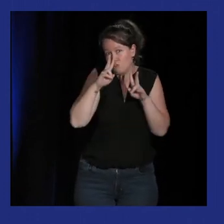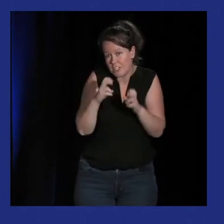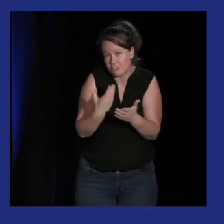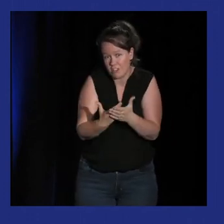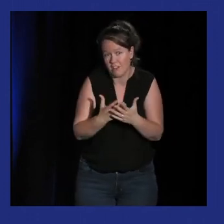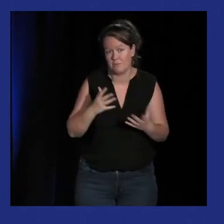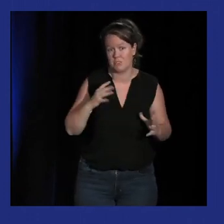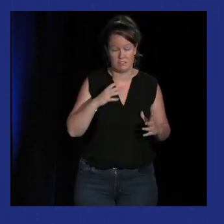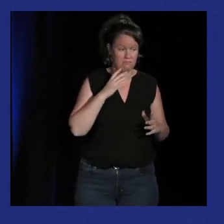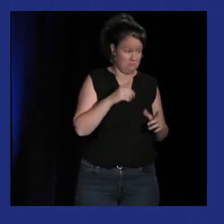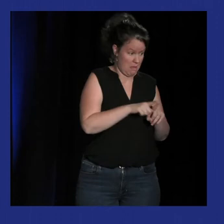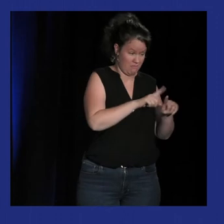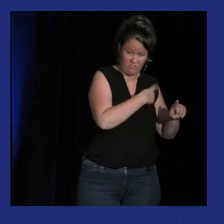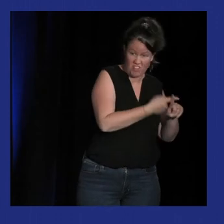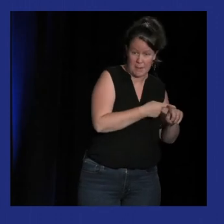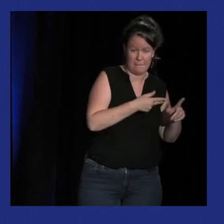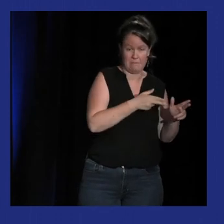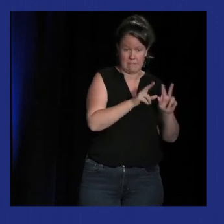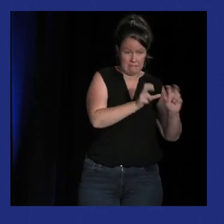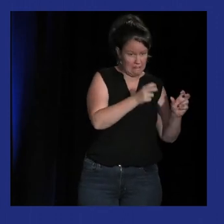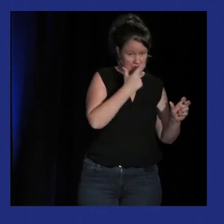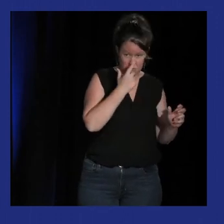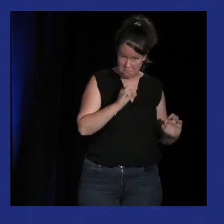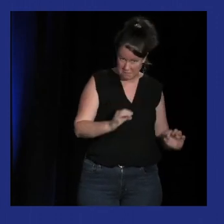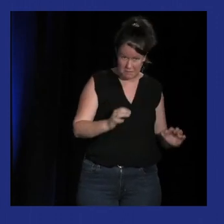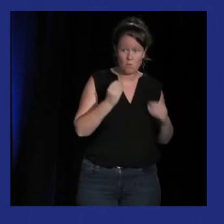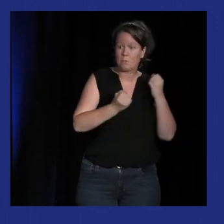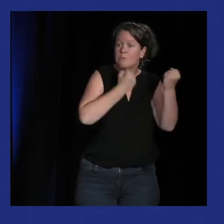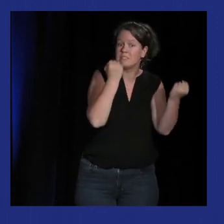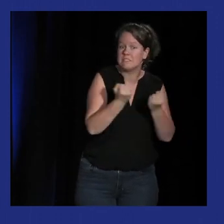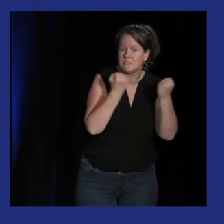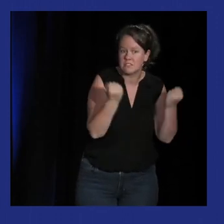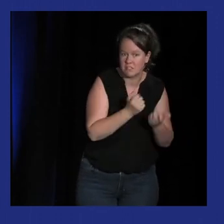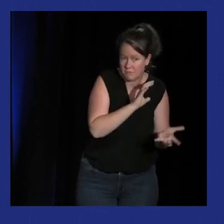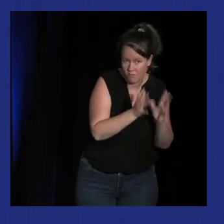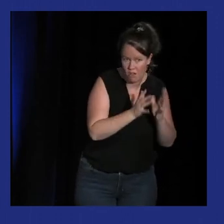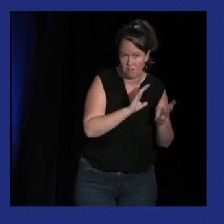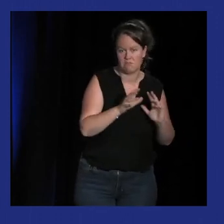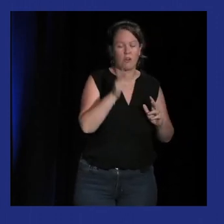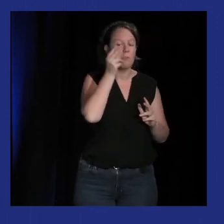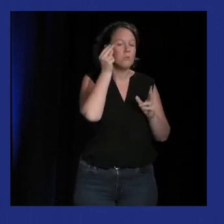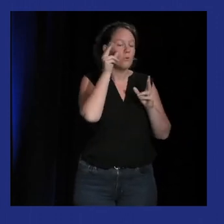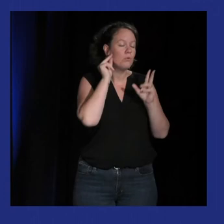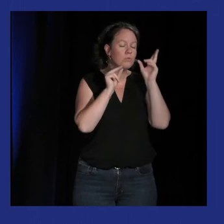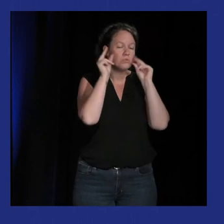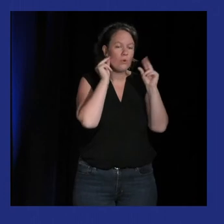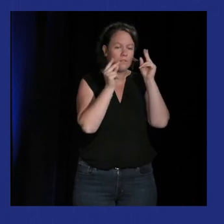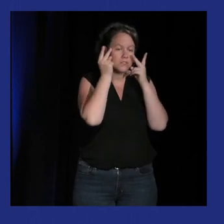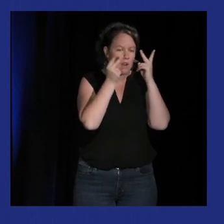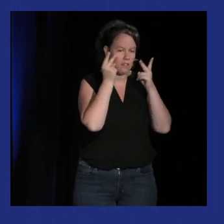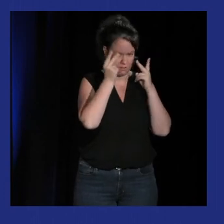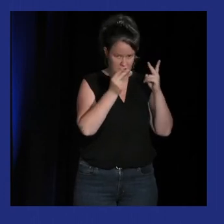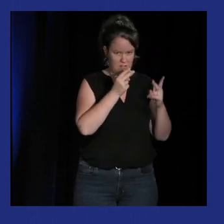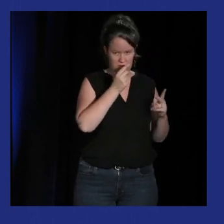du cinéma du jeu vidéo des séries télé ou même de la publicité enfin tout ce qui est de l'ordre de l'audiovisuel l'orchestre